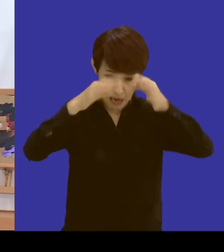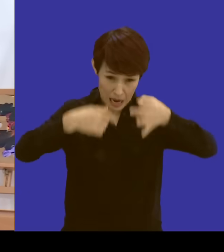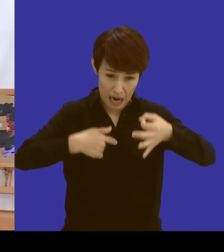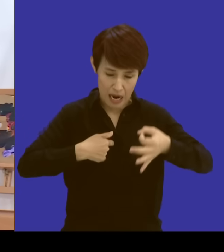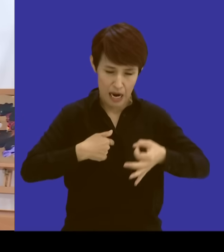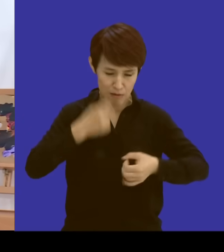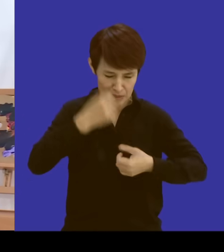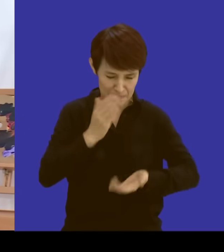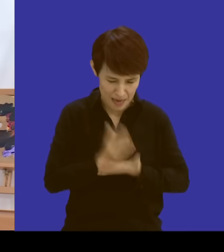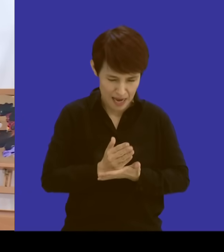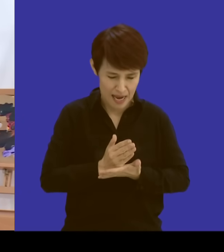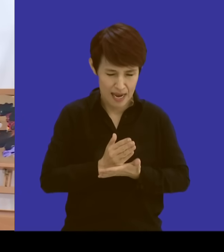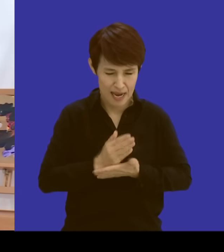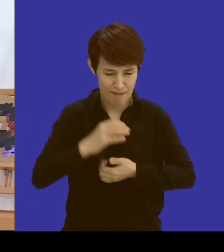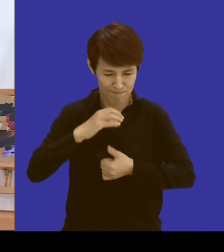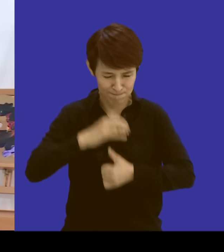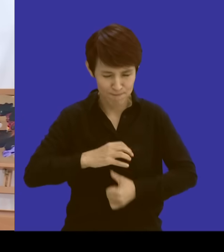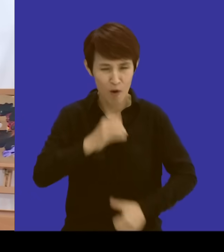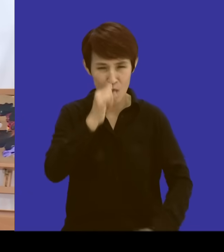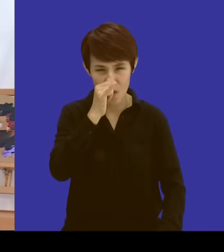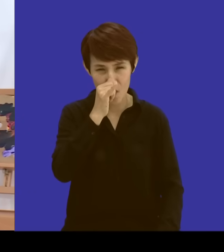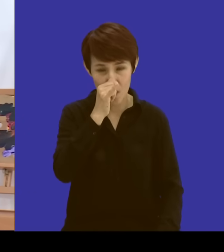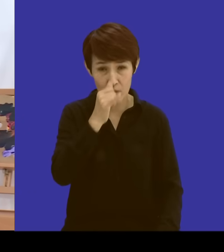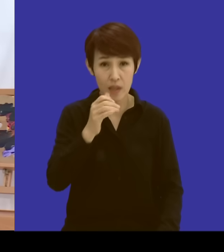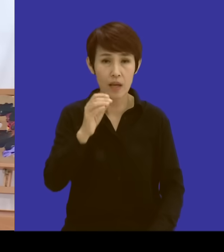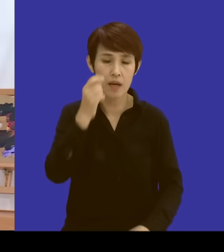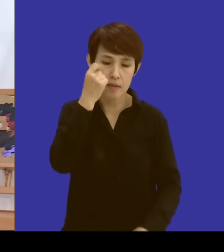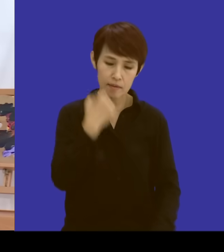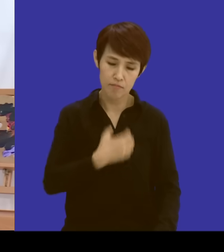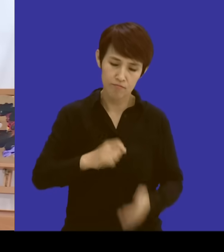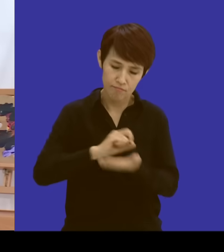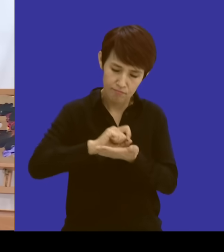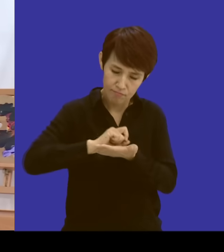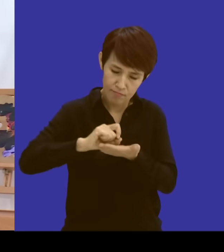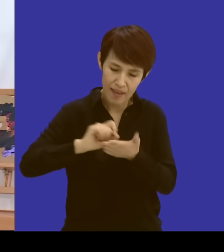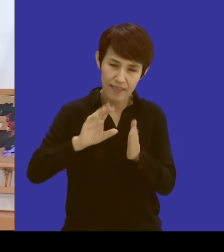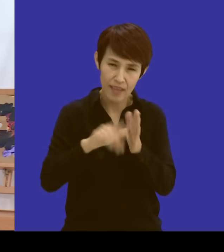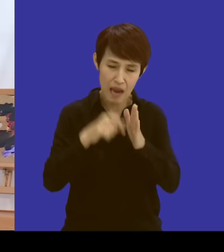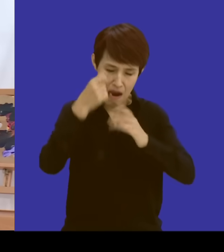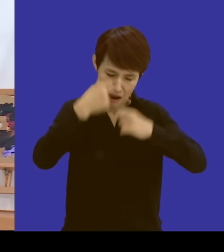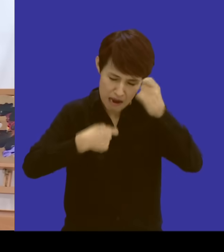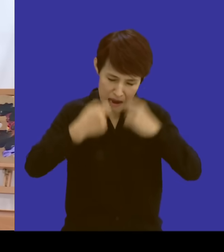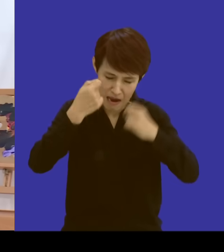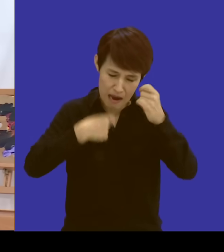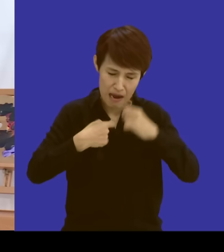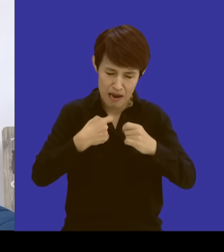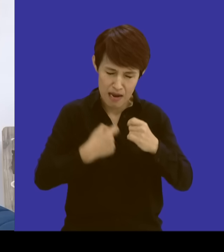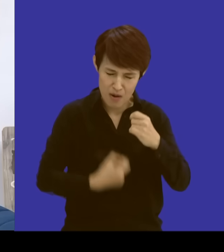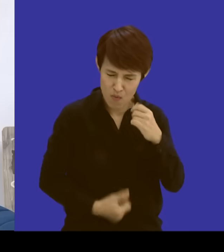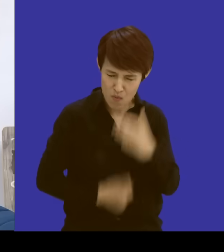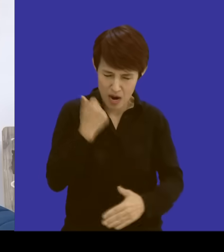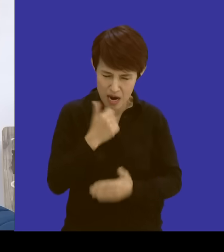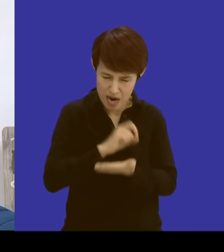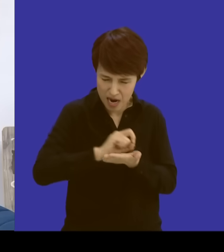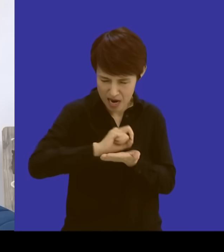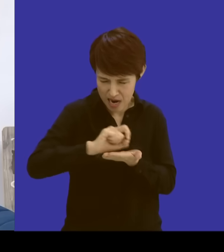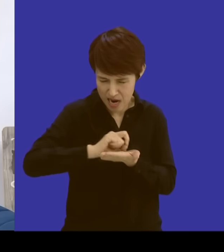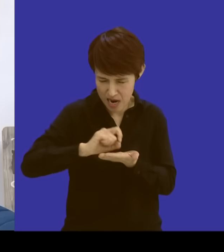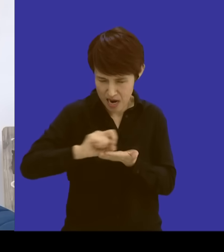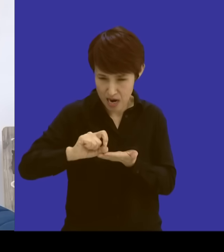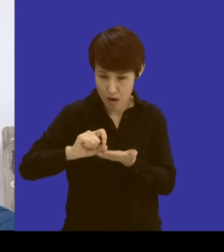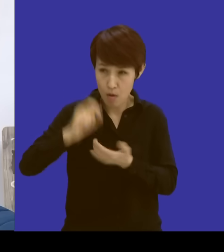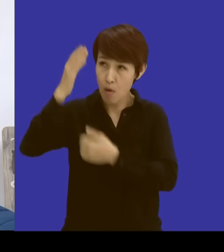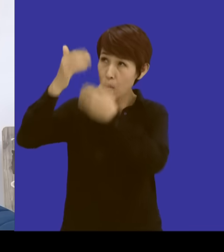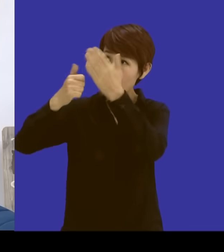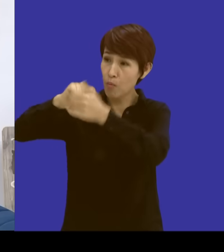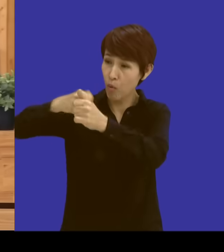가지고 있으니까 네. 잘 그러지 못했는데 애도일기를 쓰면서 충분히 울고 충분히 분노하고 이렇게 하는데 하나님이 벌을